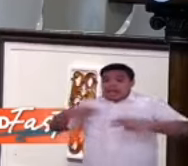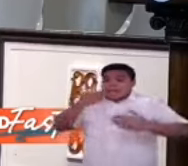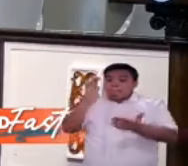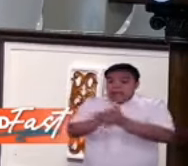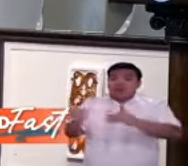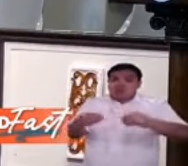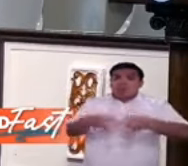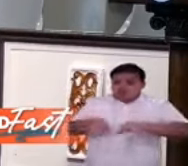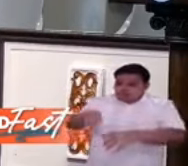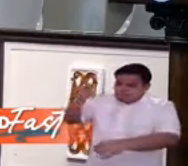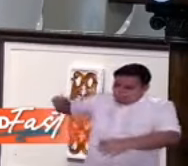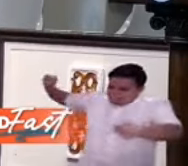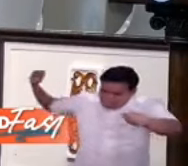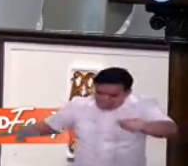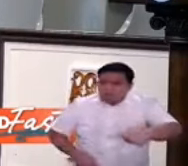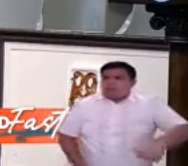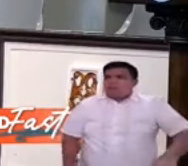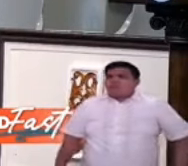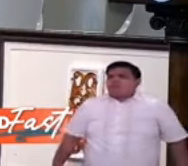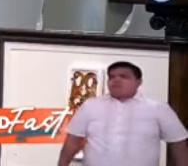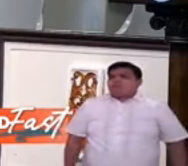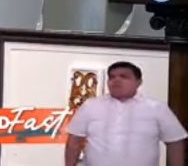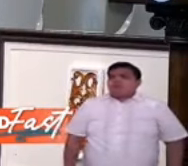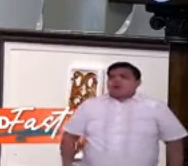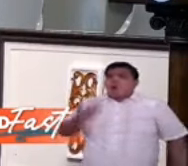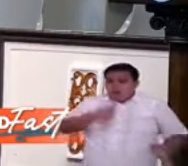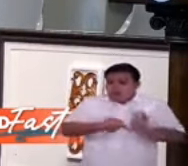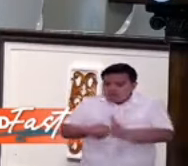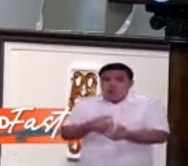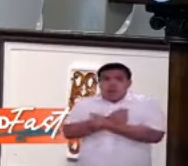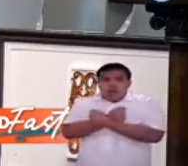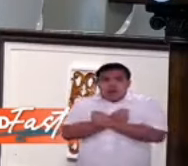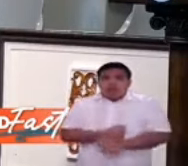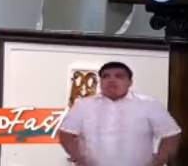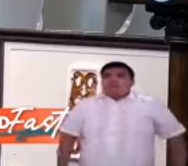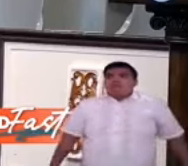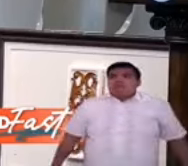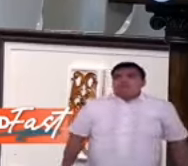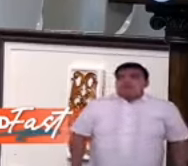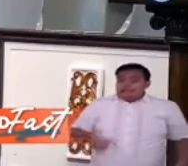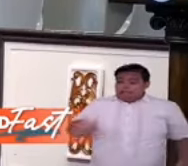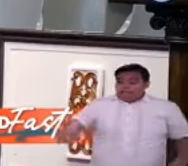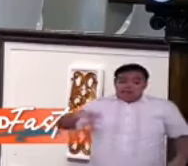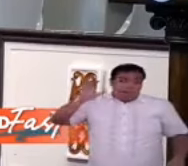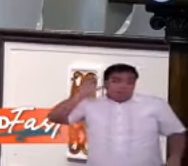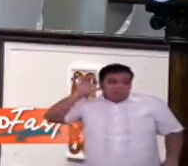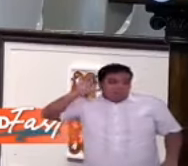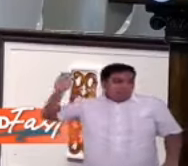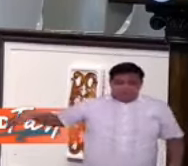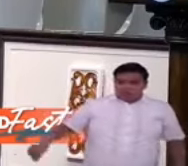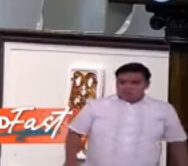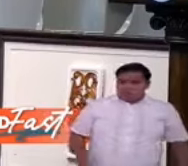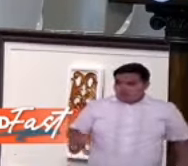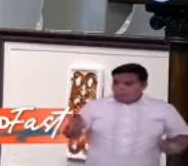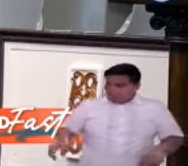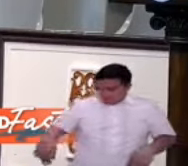Correct them. If they're in a church and they're supposed to listen, let them listen. If they're in the grocery store and